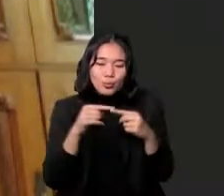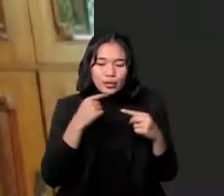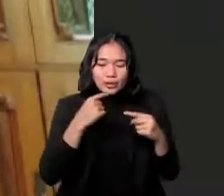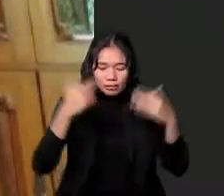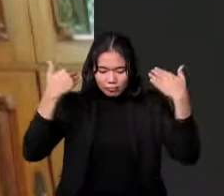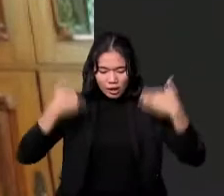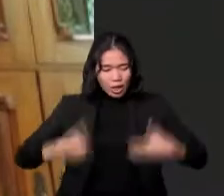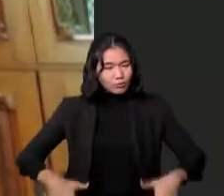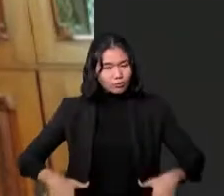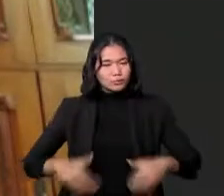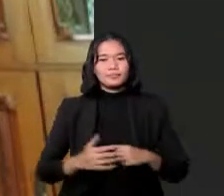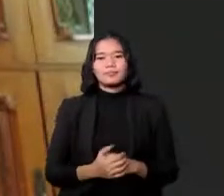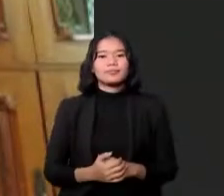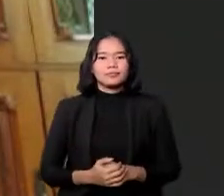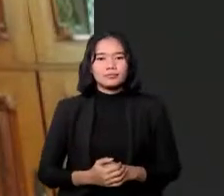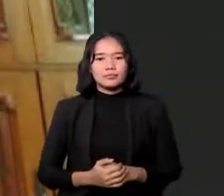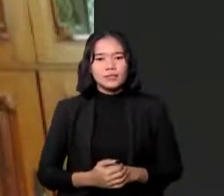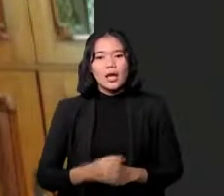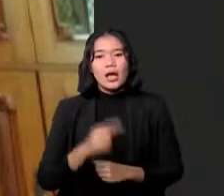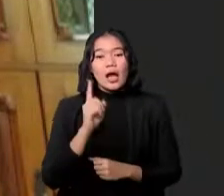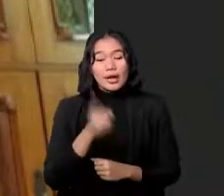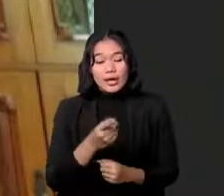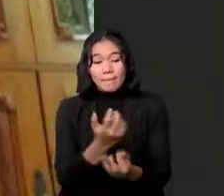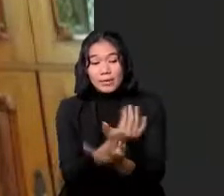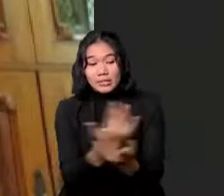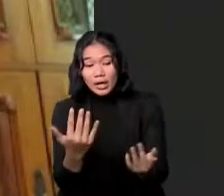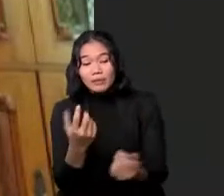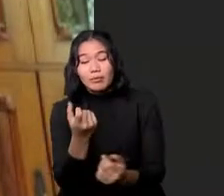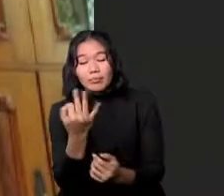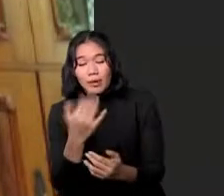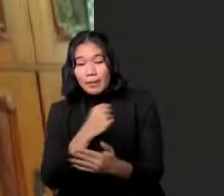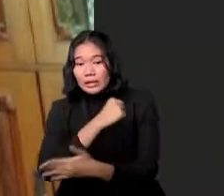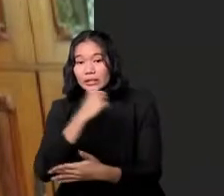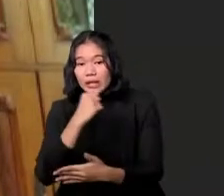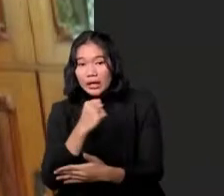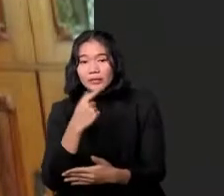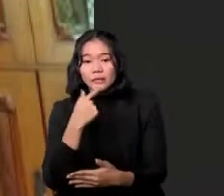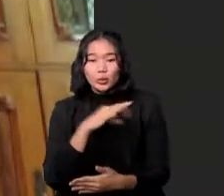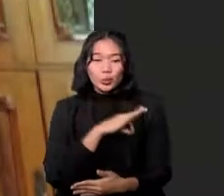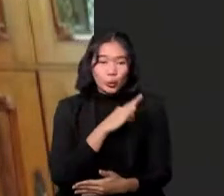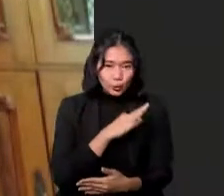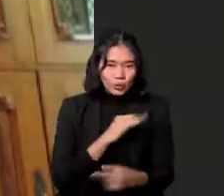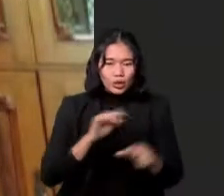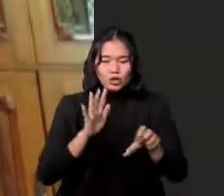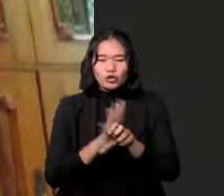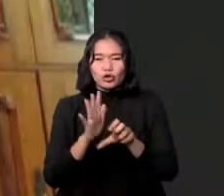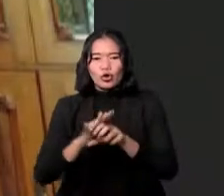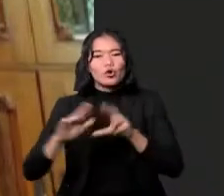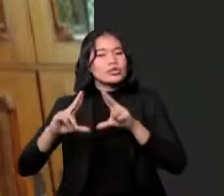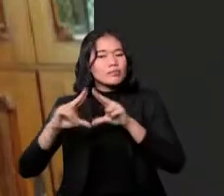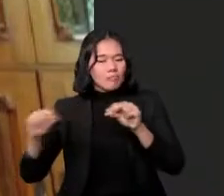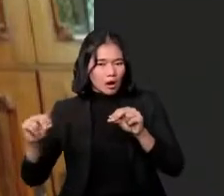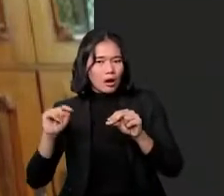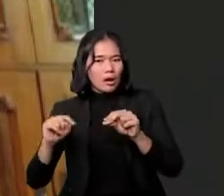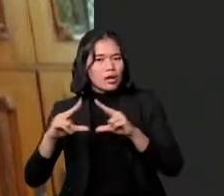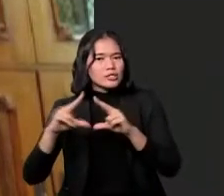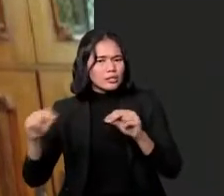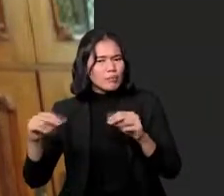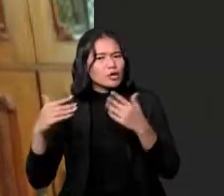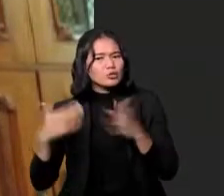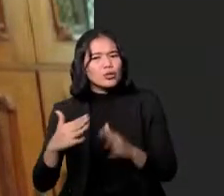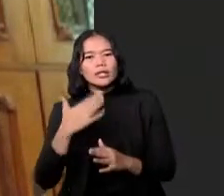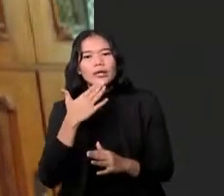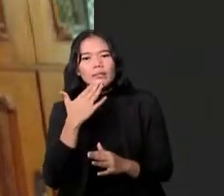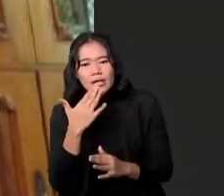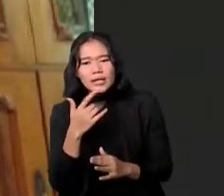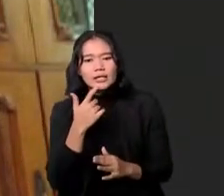masyarakat. Ada beberapa masyarakat negara yang diuntungkan seperti Jepang, yang terbiasa teratur,